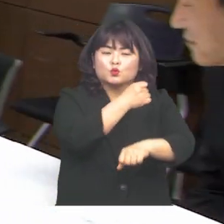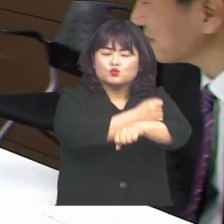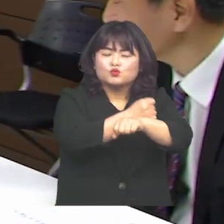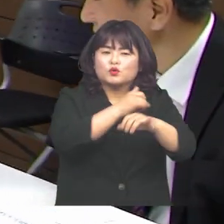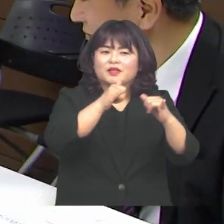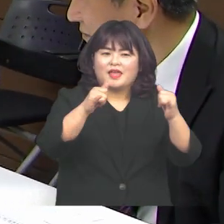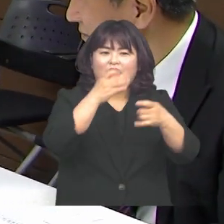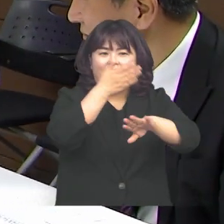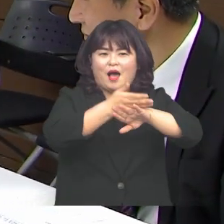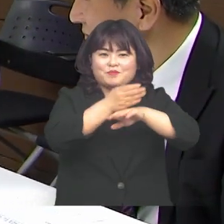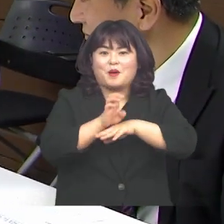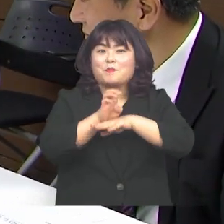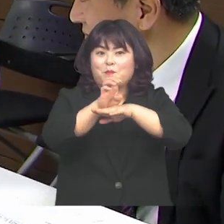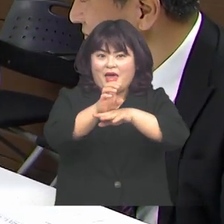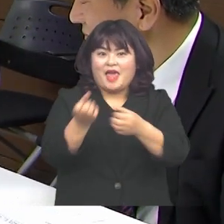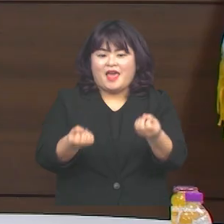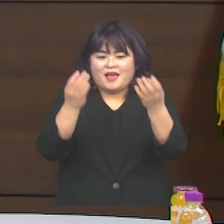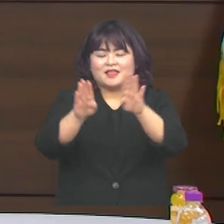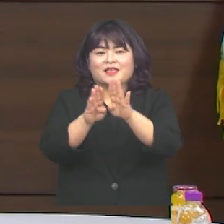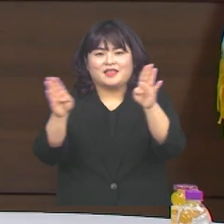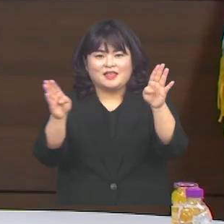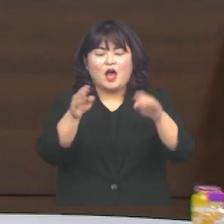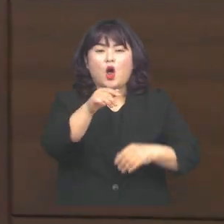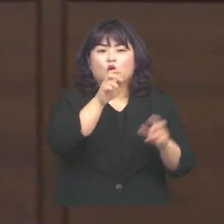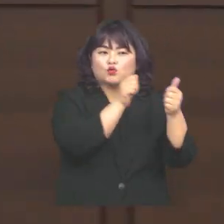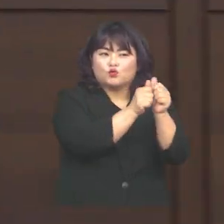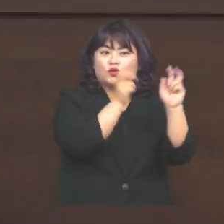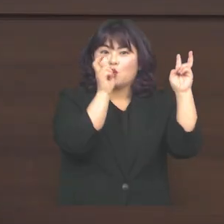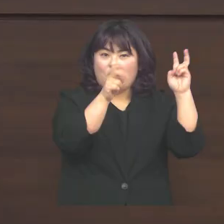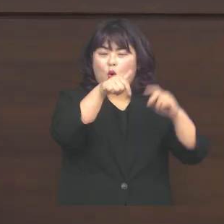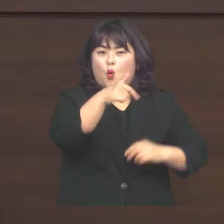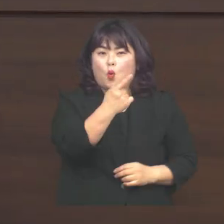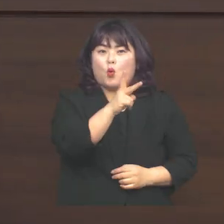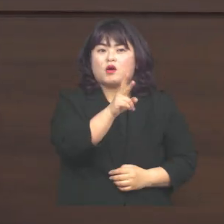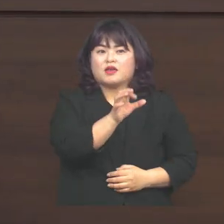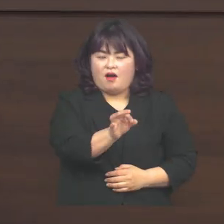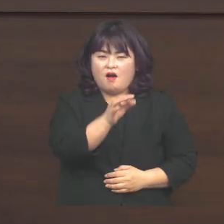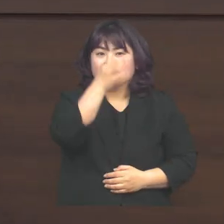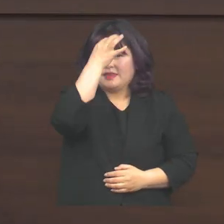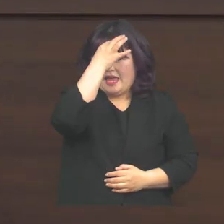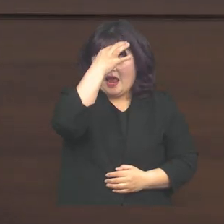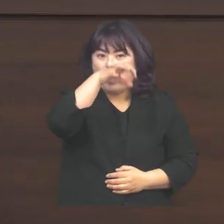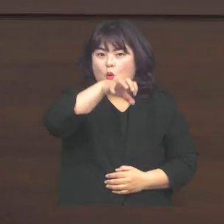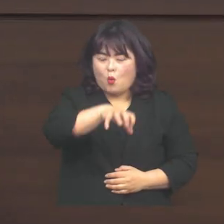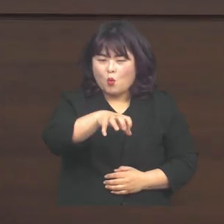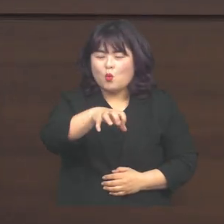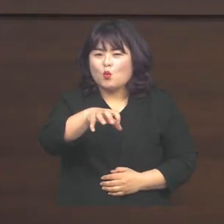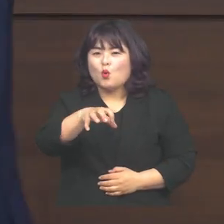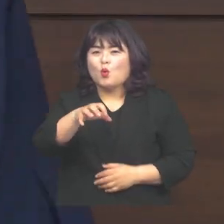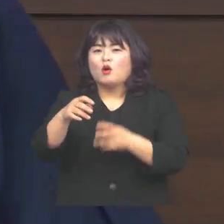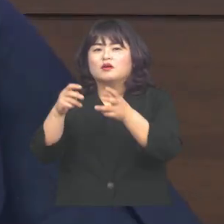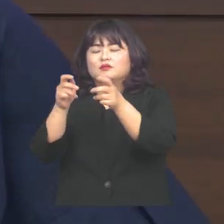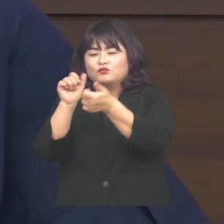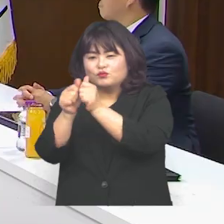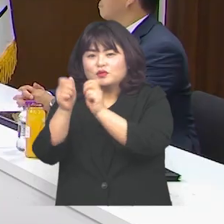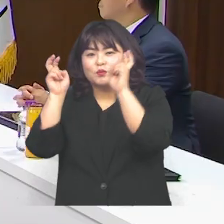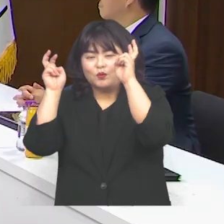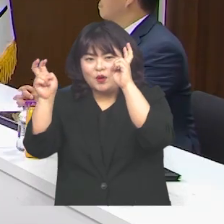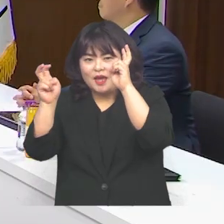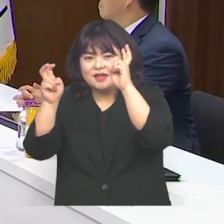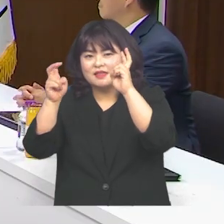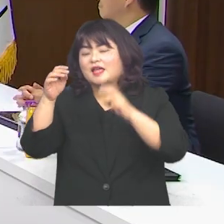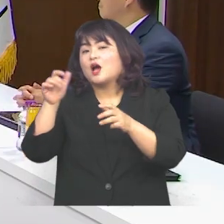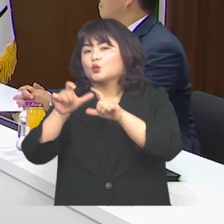교육 유공기업 감사패 수여식을 열고 주식회사 고영 테크놀러지, 주식회사 도쿄 일렉트론 코리아, 주식회사